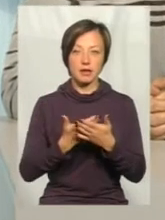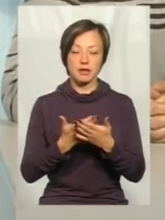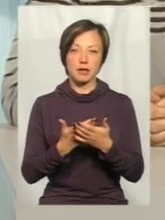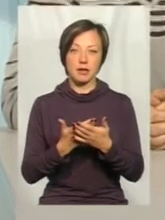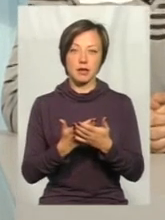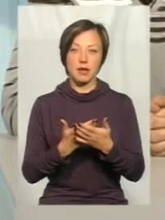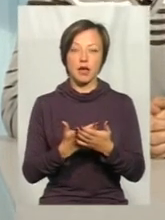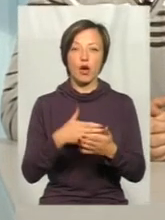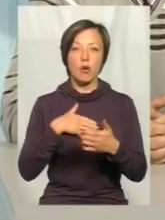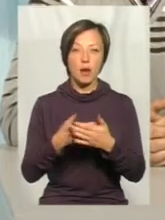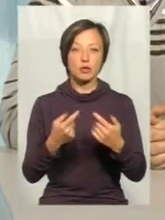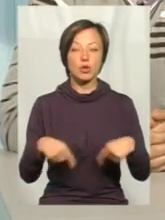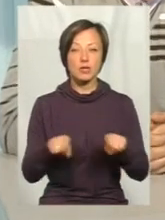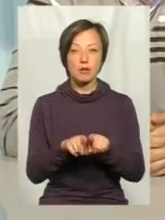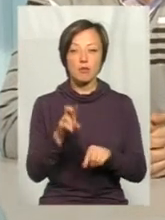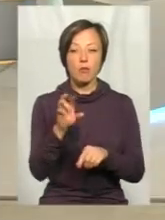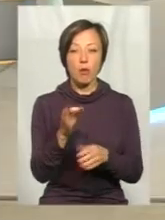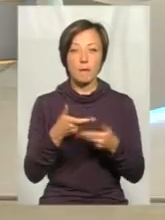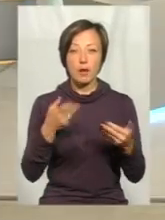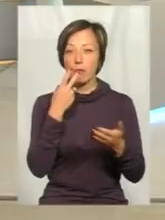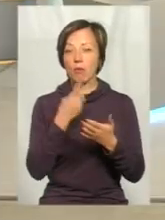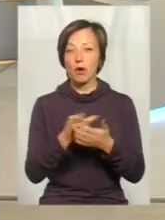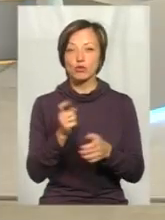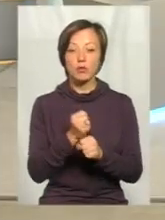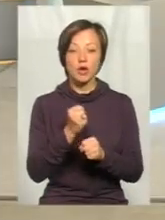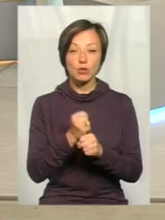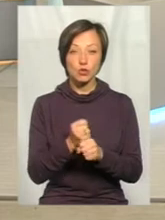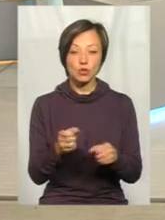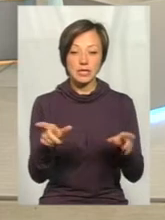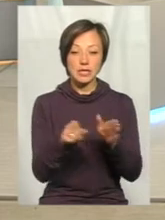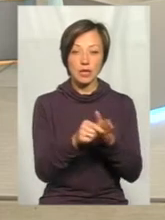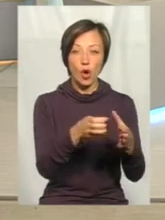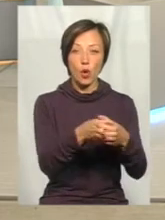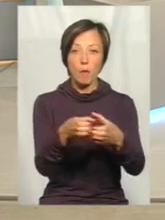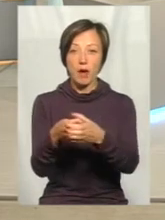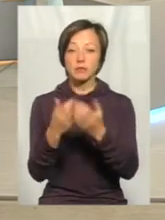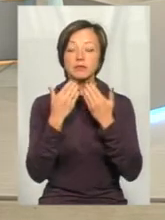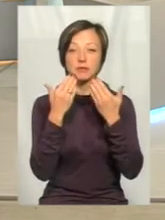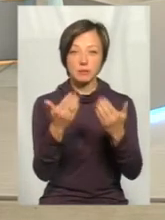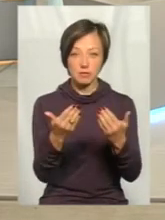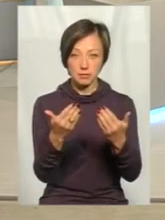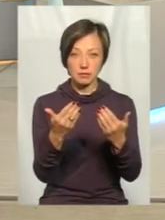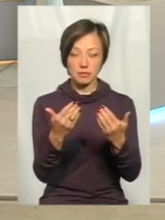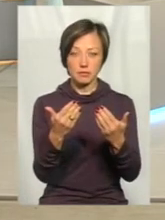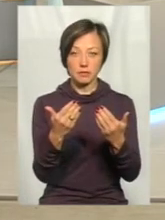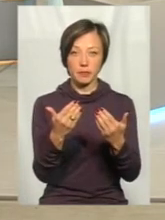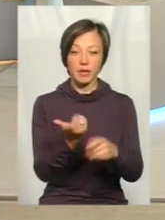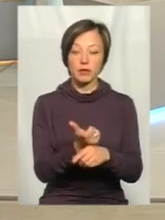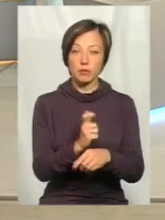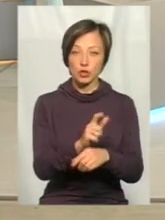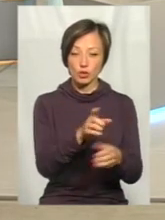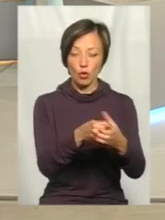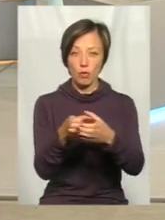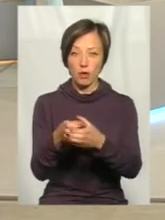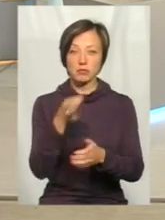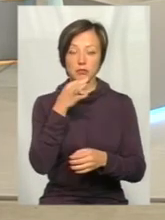і громадські організації, тому що ми побачили, що працюючи навіть з громадами, ми запитуємо їх абсолютно. Більшість громад